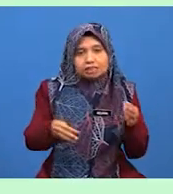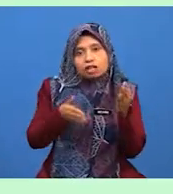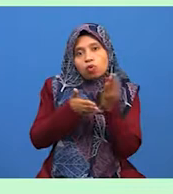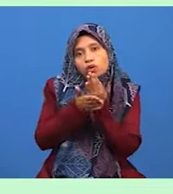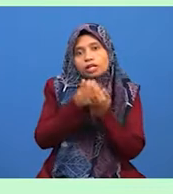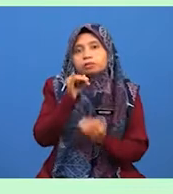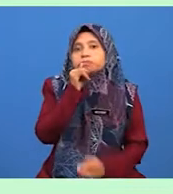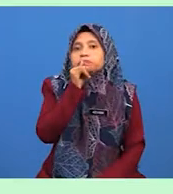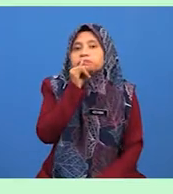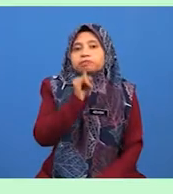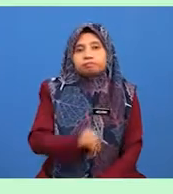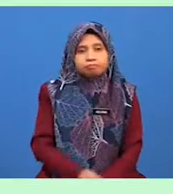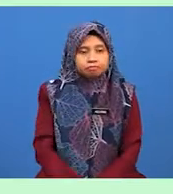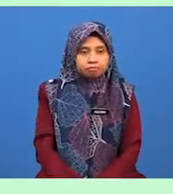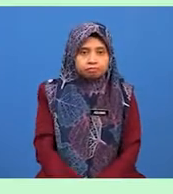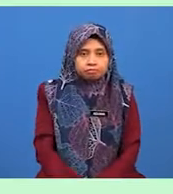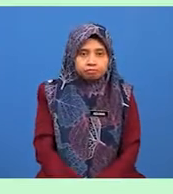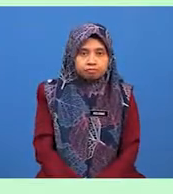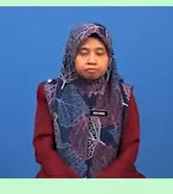ibu.